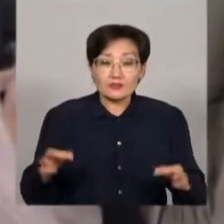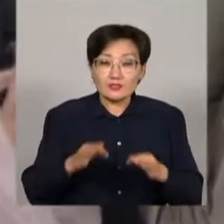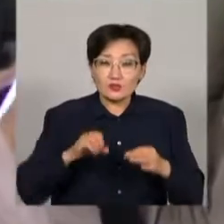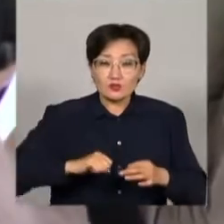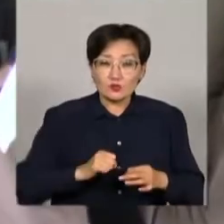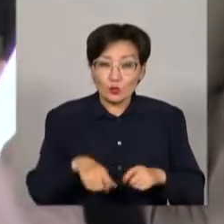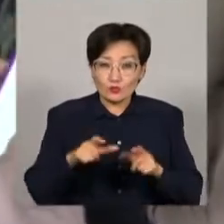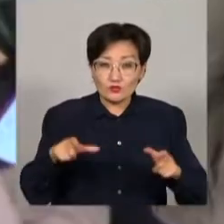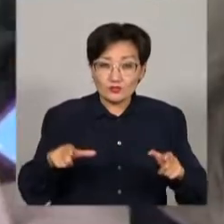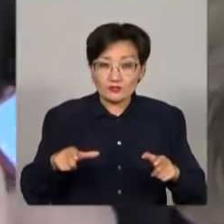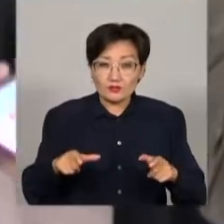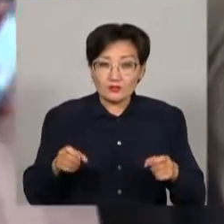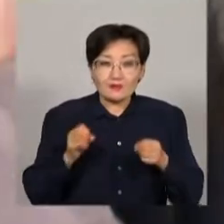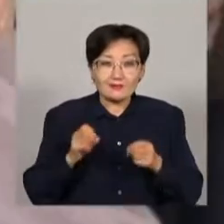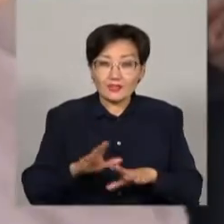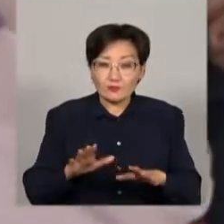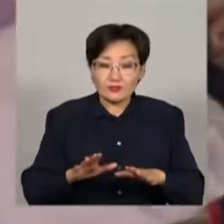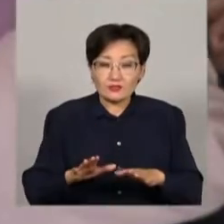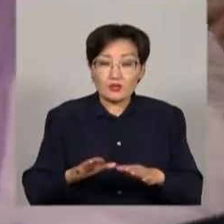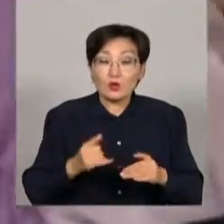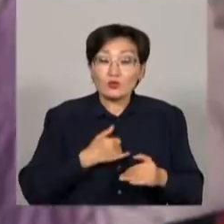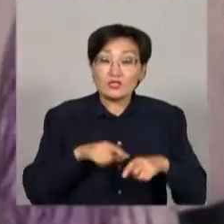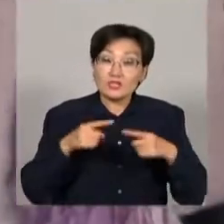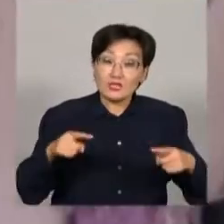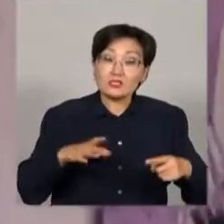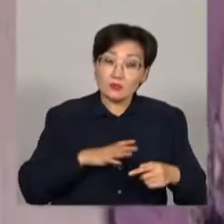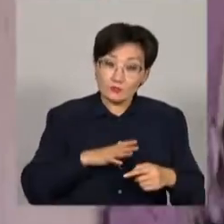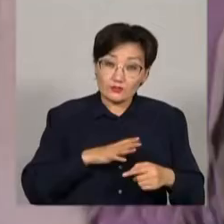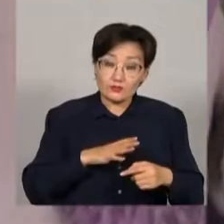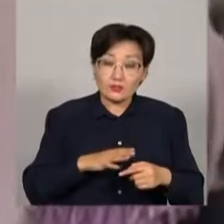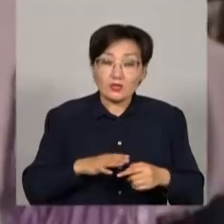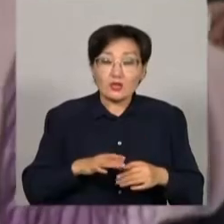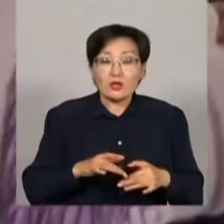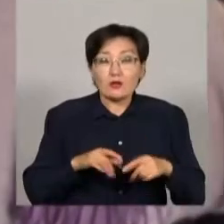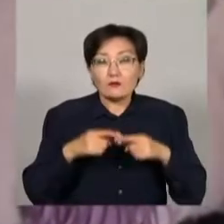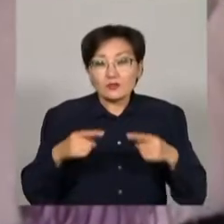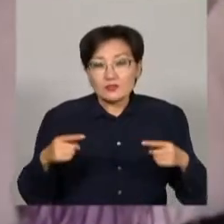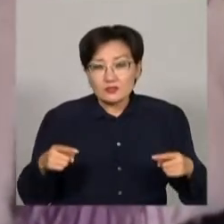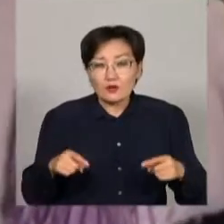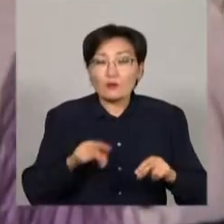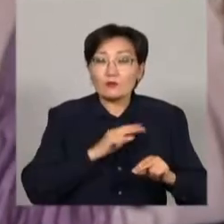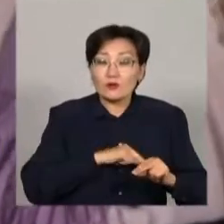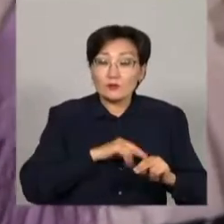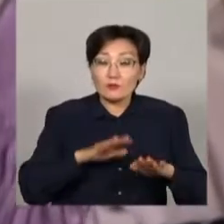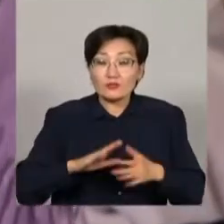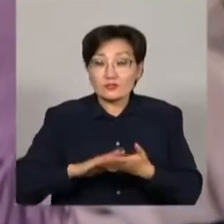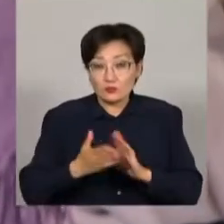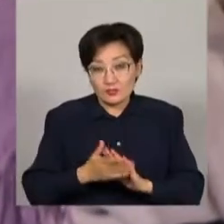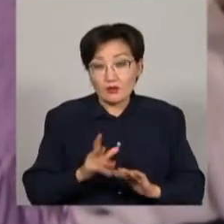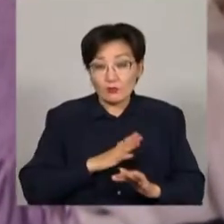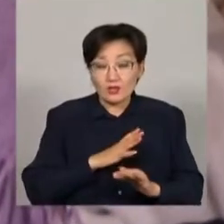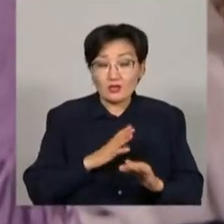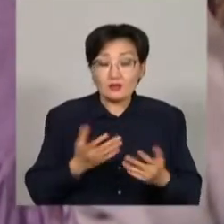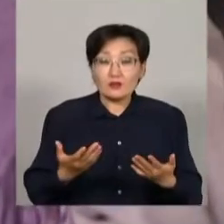друзей не бросал. Но у нас разные были в экспедиции, в разведках. Разные ситуации были.